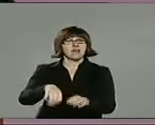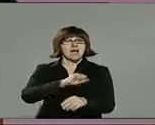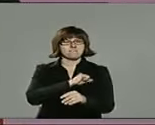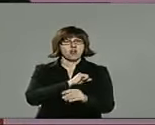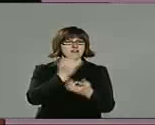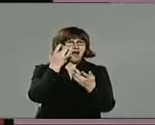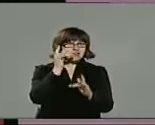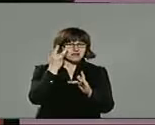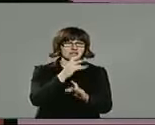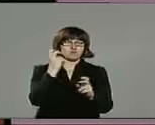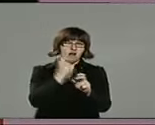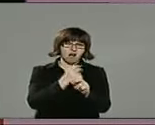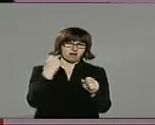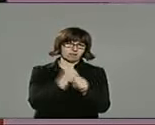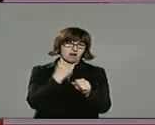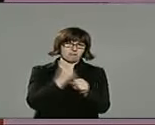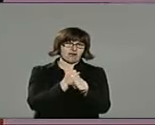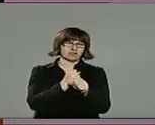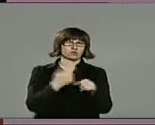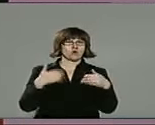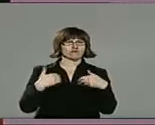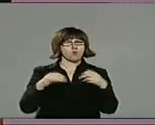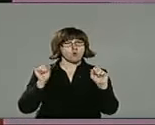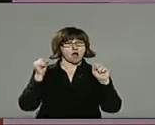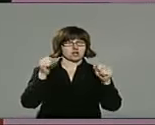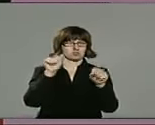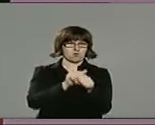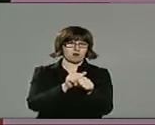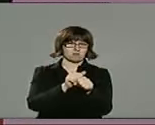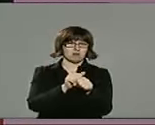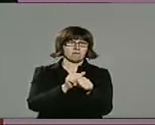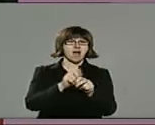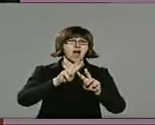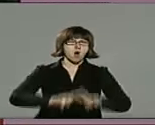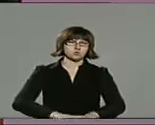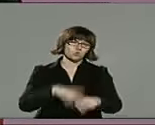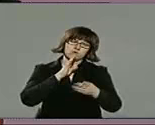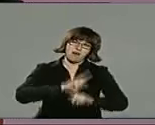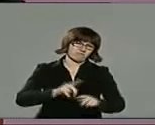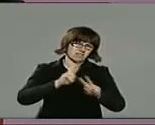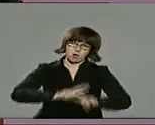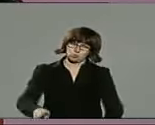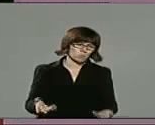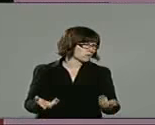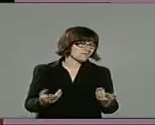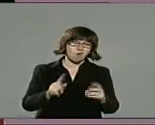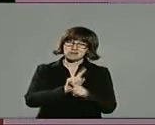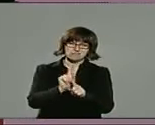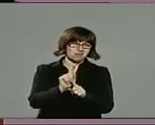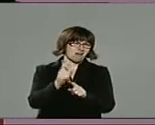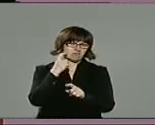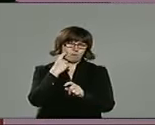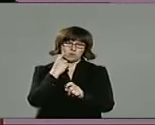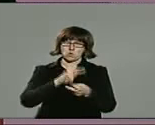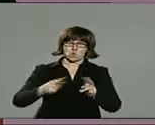als Anerkennung für harte Arbeit und freudiges Engagement nehmen, aber ausruhen dürfen wir uns nicht, denn die Zeiten